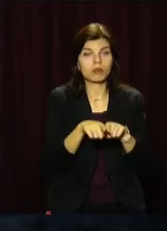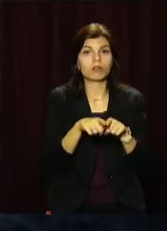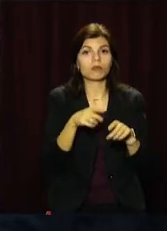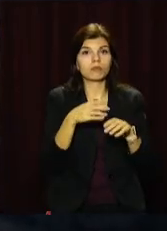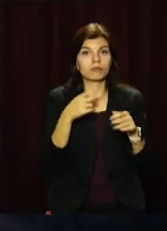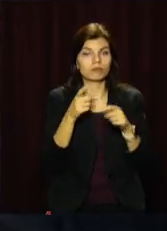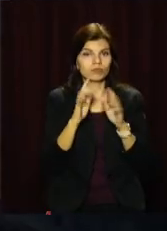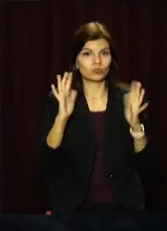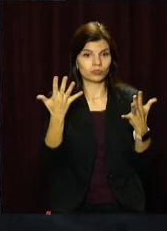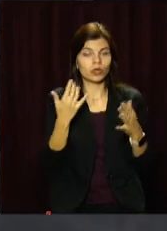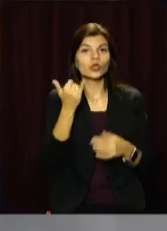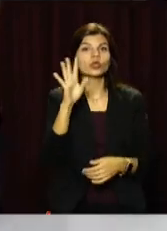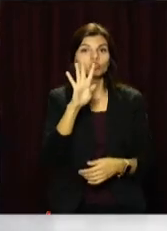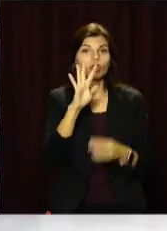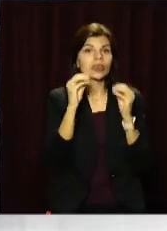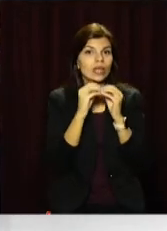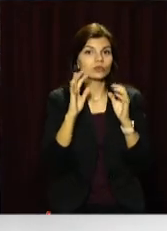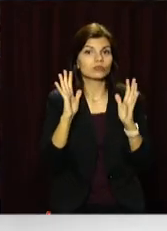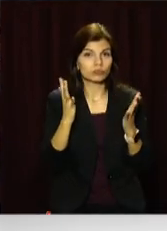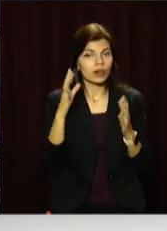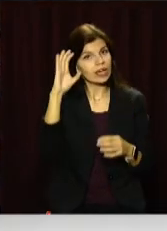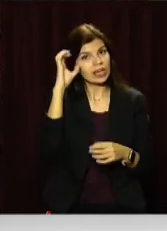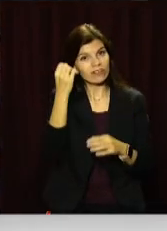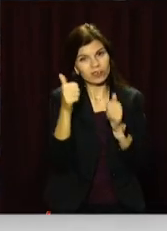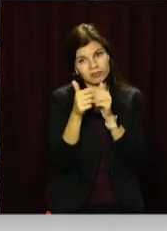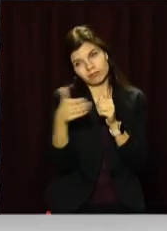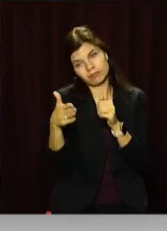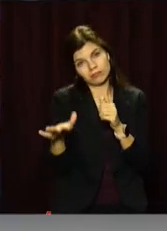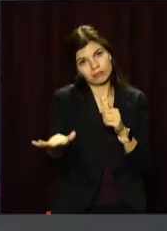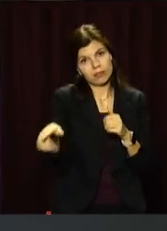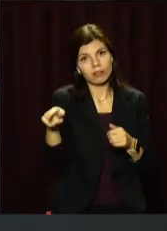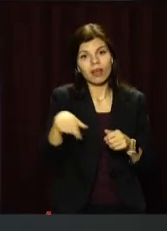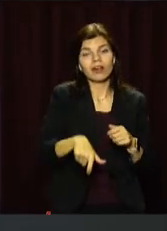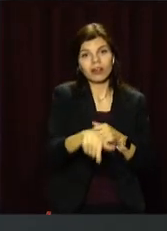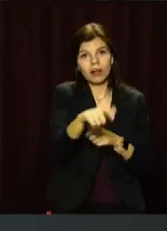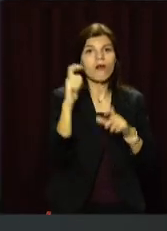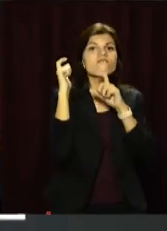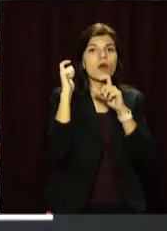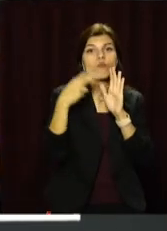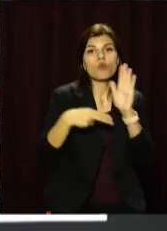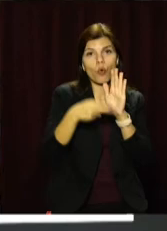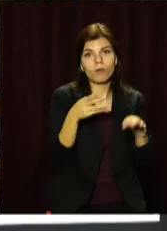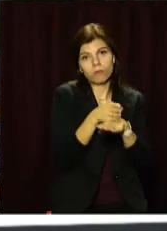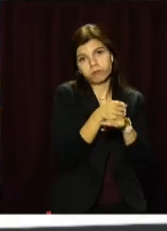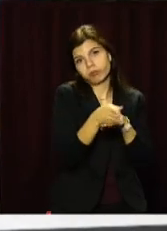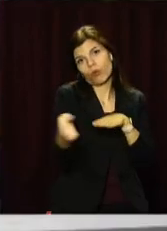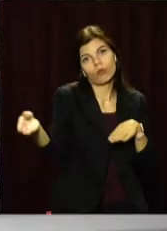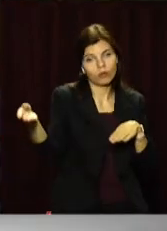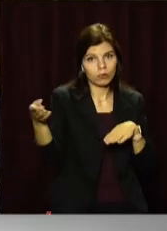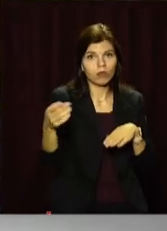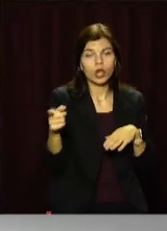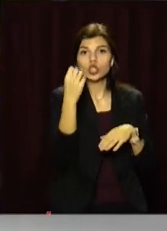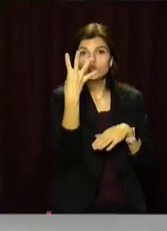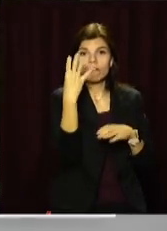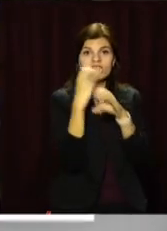сталася сьогодні о 4:10 на околиці Кривого Рогу. Там зійшов з рейок вантажний потяг, загалом 14 вагонів.